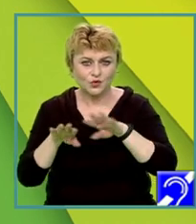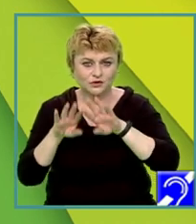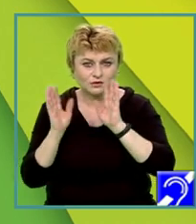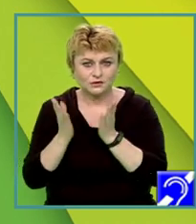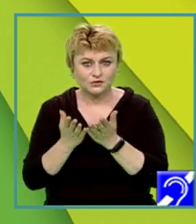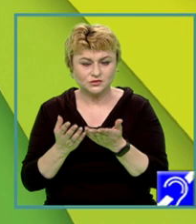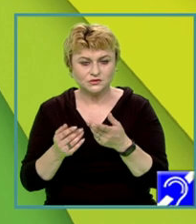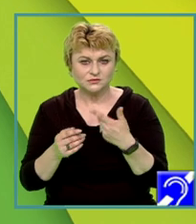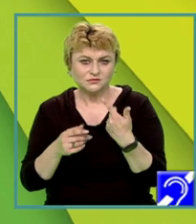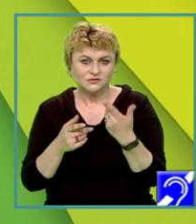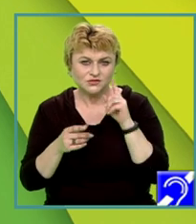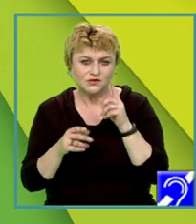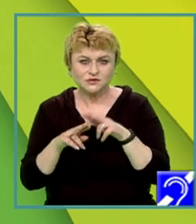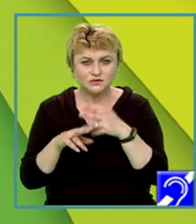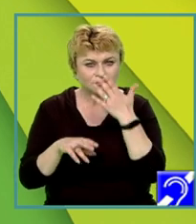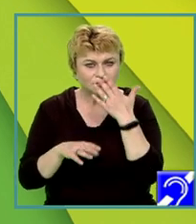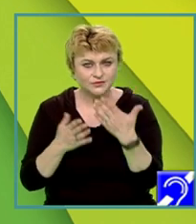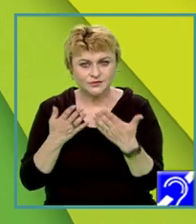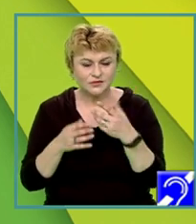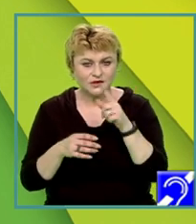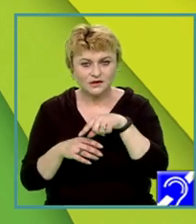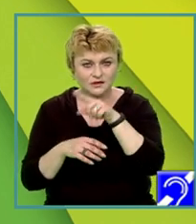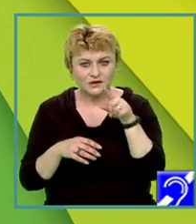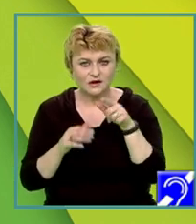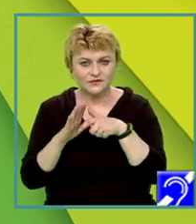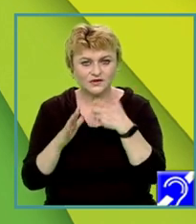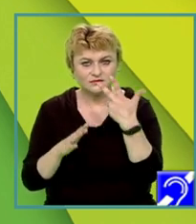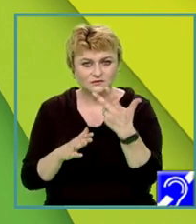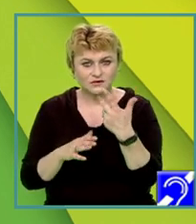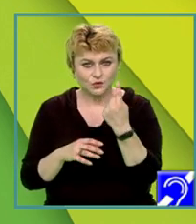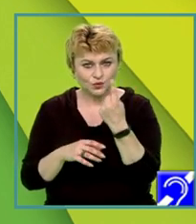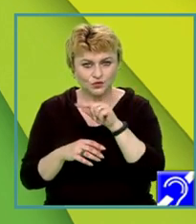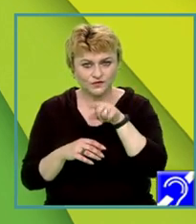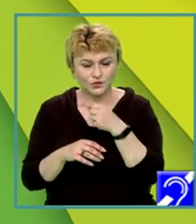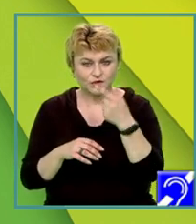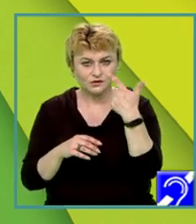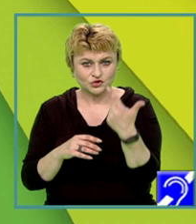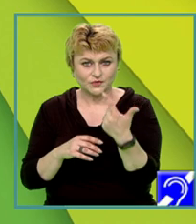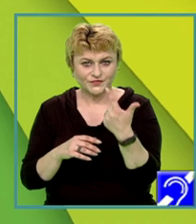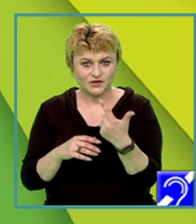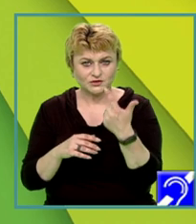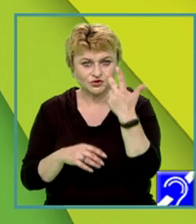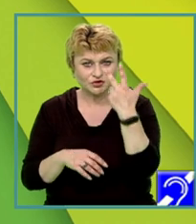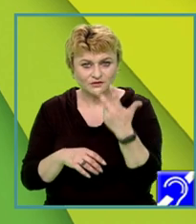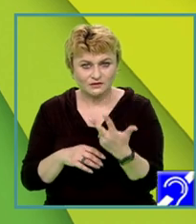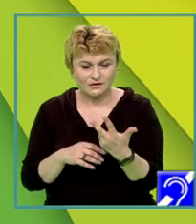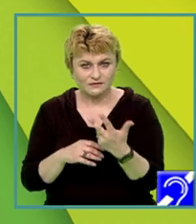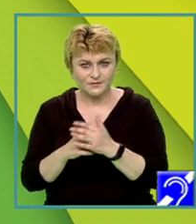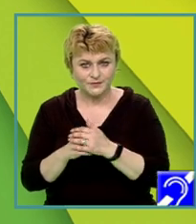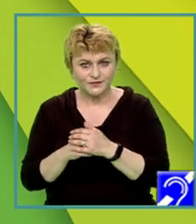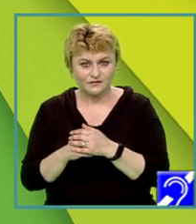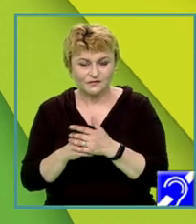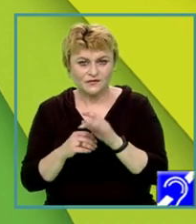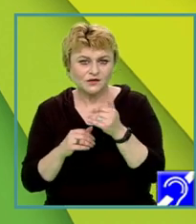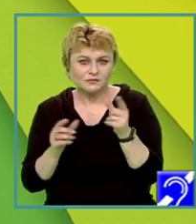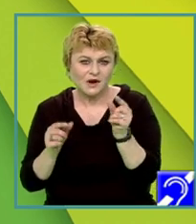deja o aproximare a lui radical din 3 ca fiind 1,73 Deci Cu siguranță mai mic decât